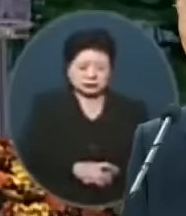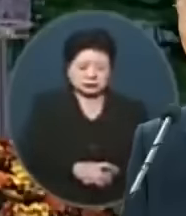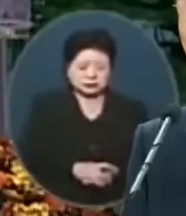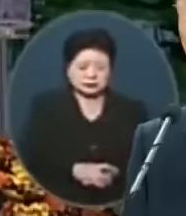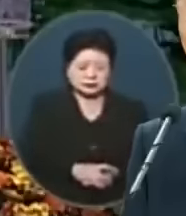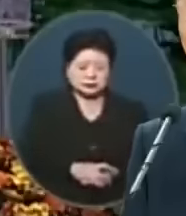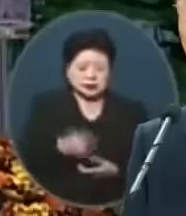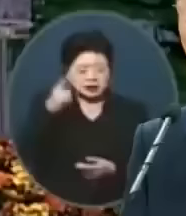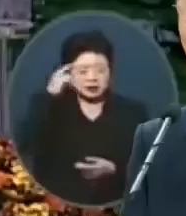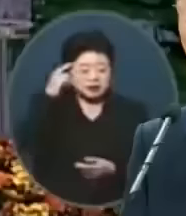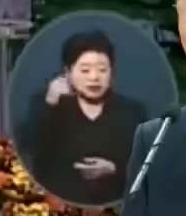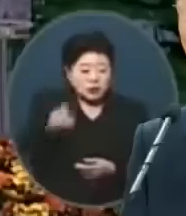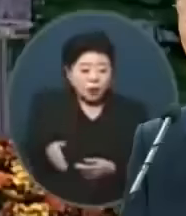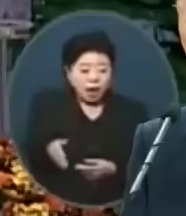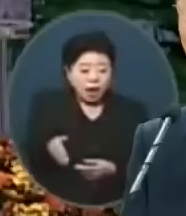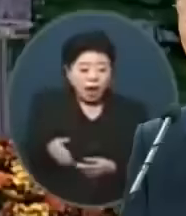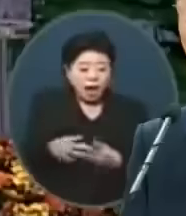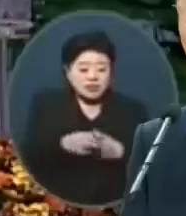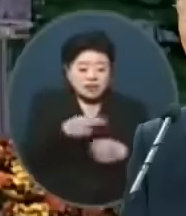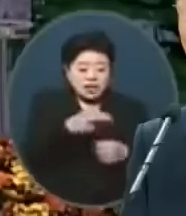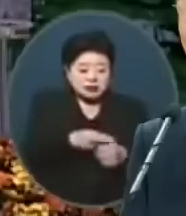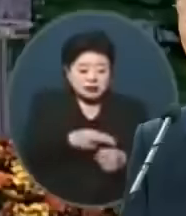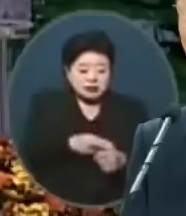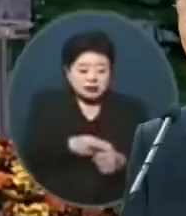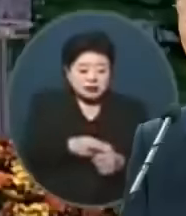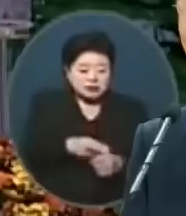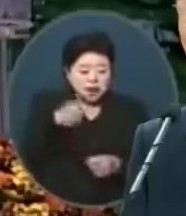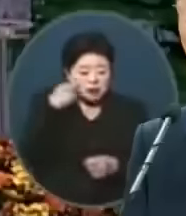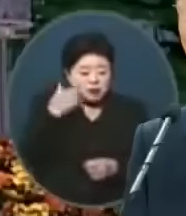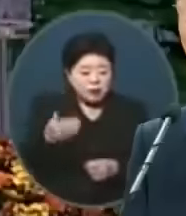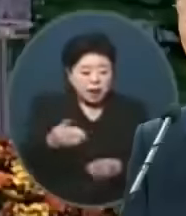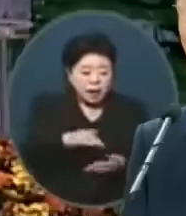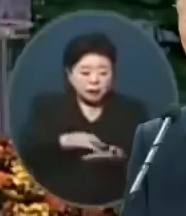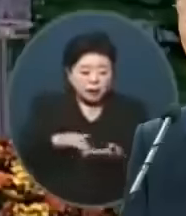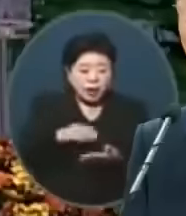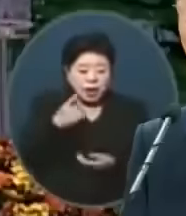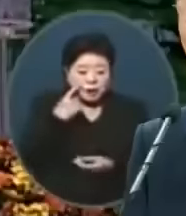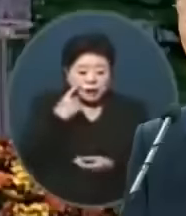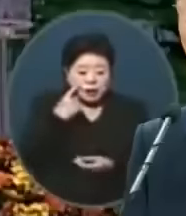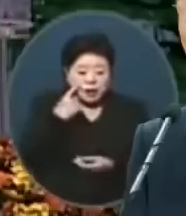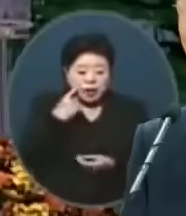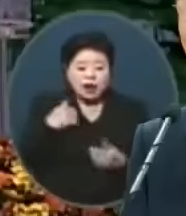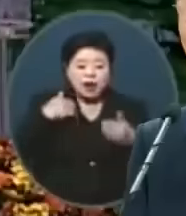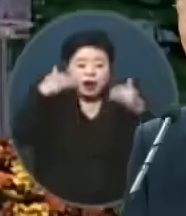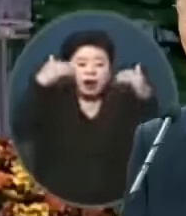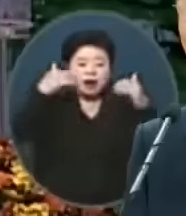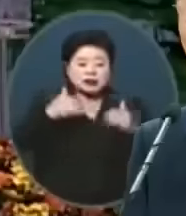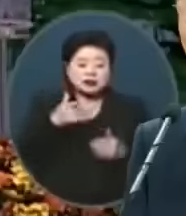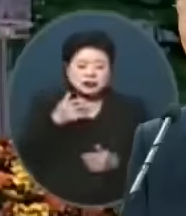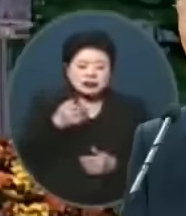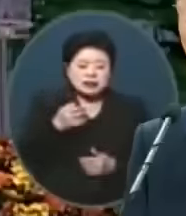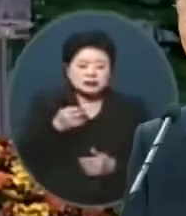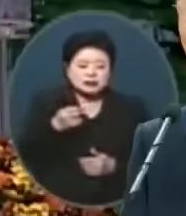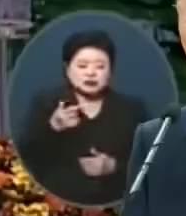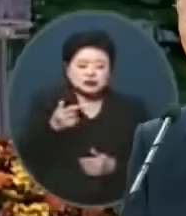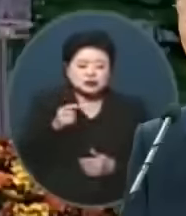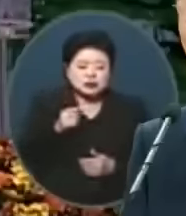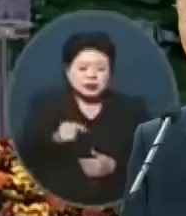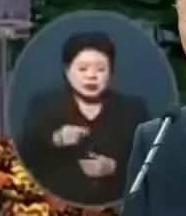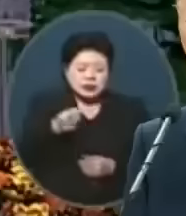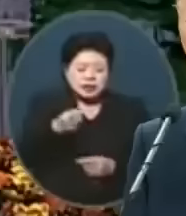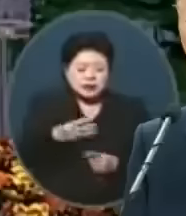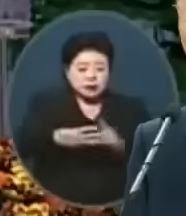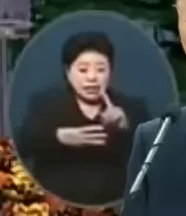대한신경정신과 의학회에 설문조사를 했는데 우리 성인의 36%, 즉 3분지